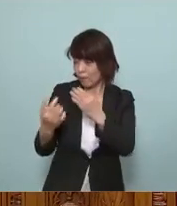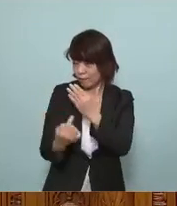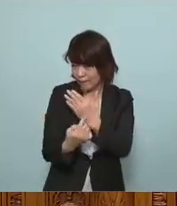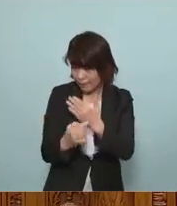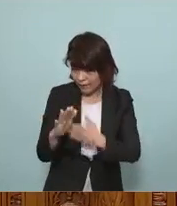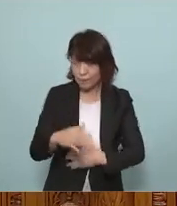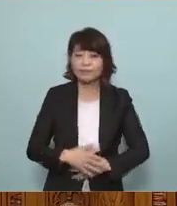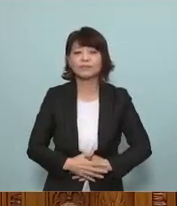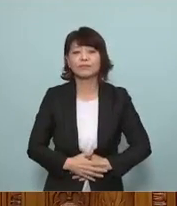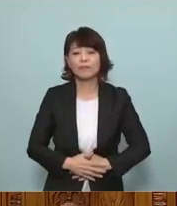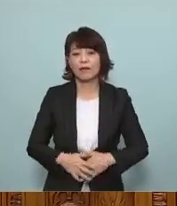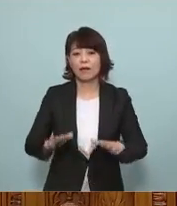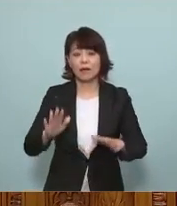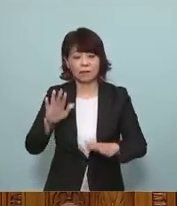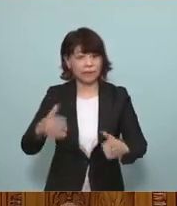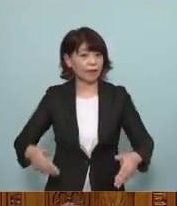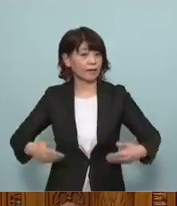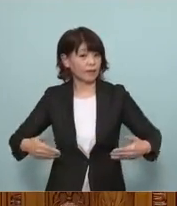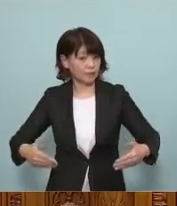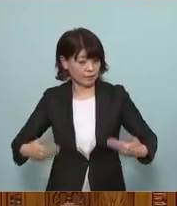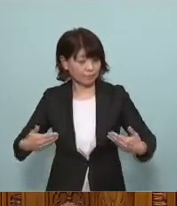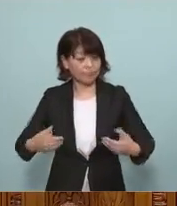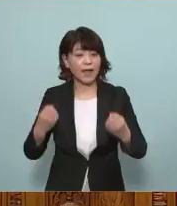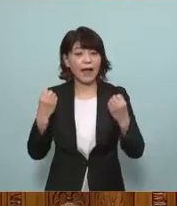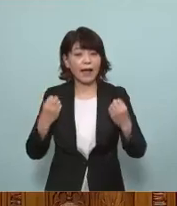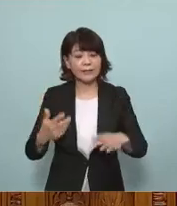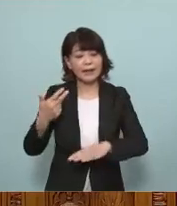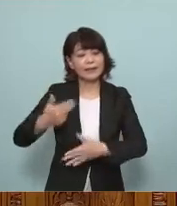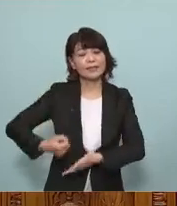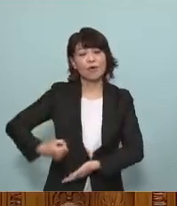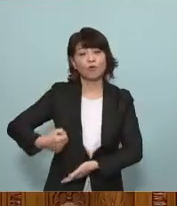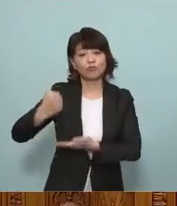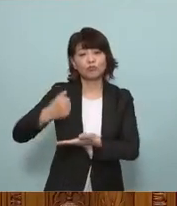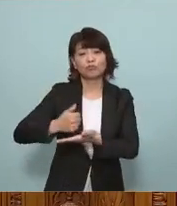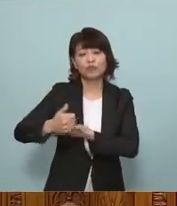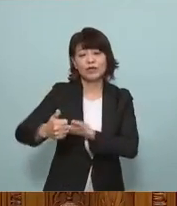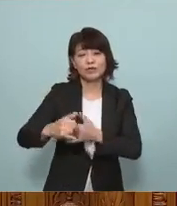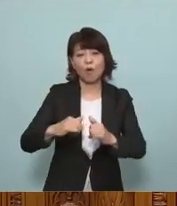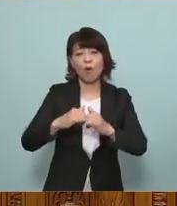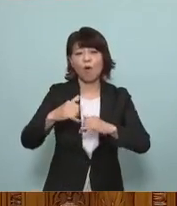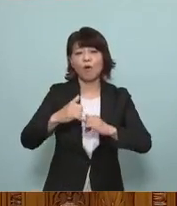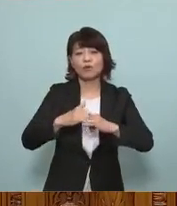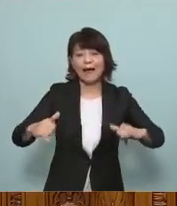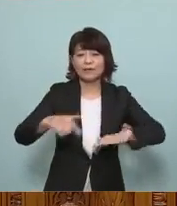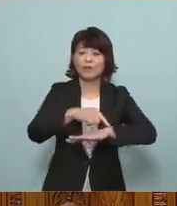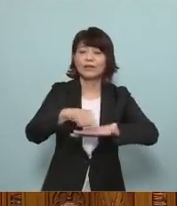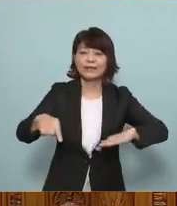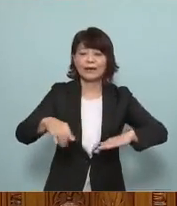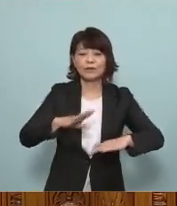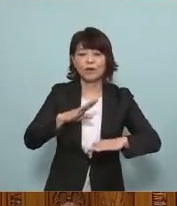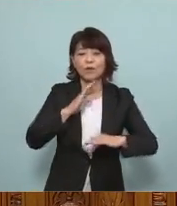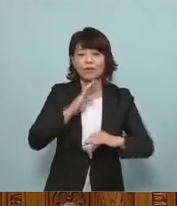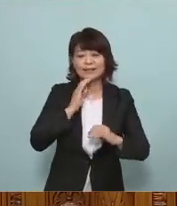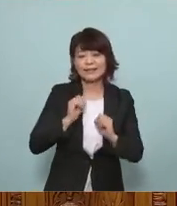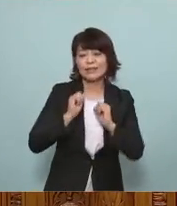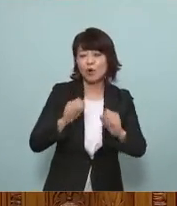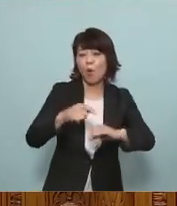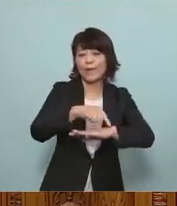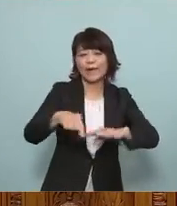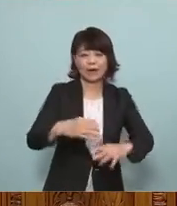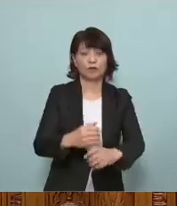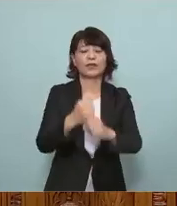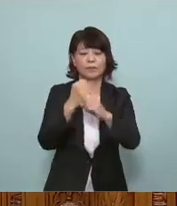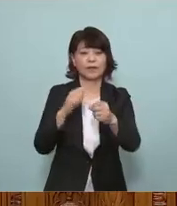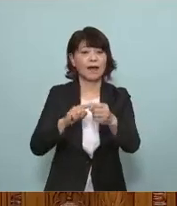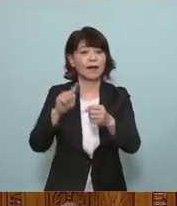春、新しい資本主義のグランドデザインと実行計画を取りまとめます。来年、日本が